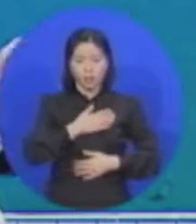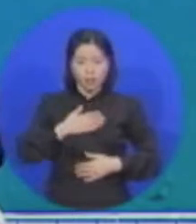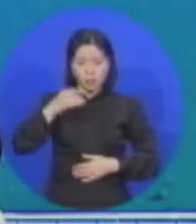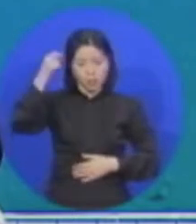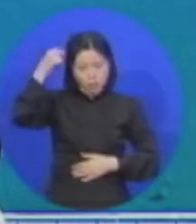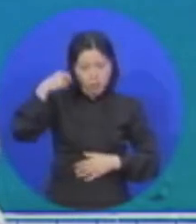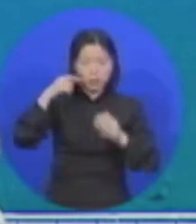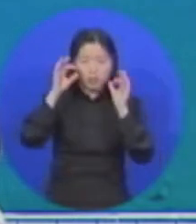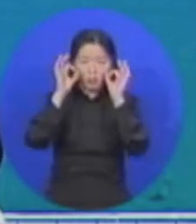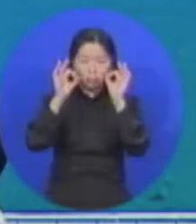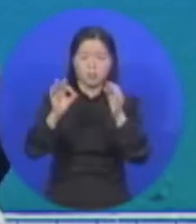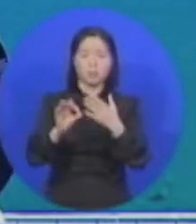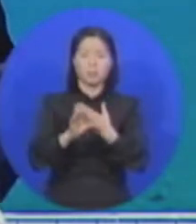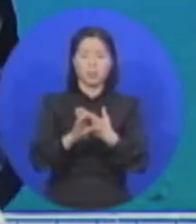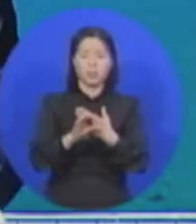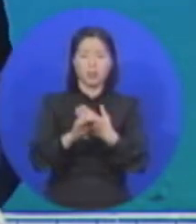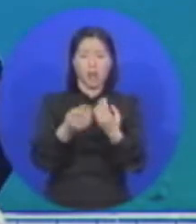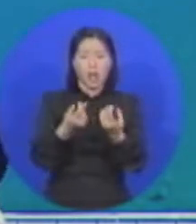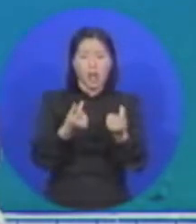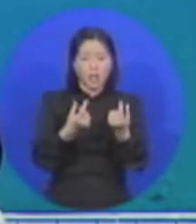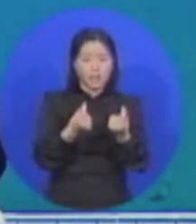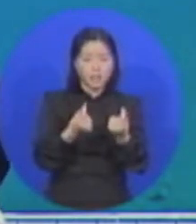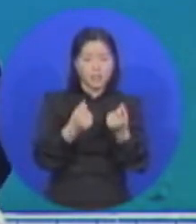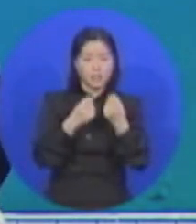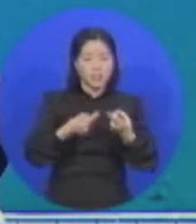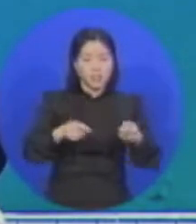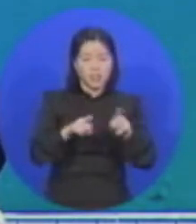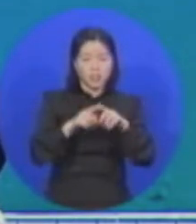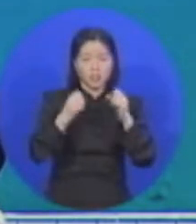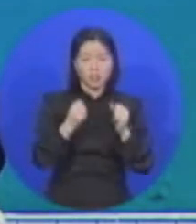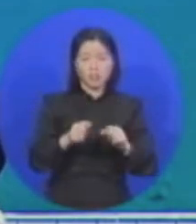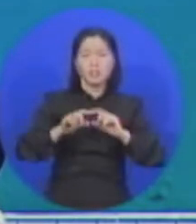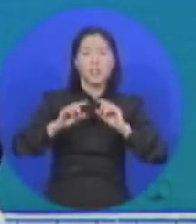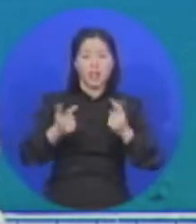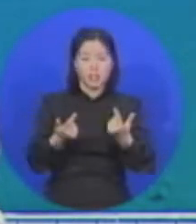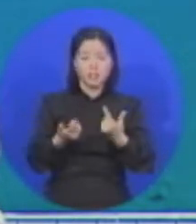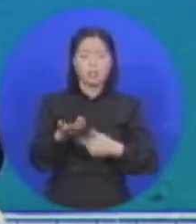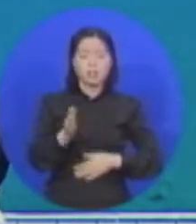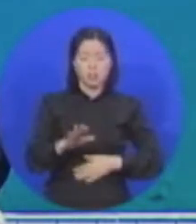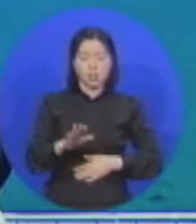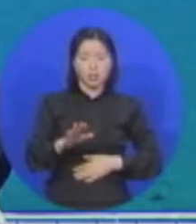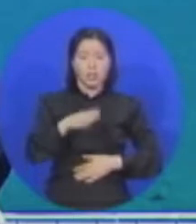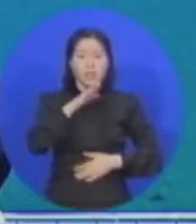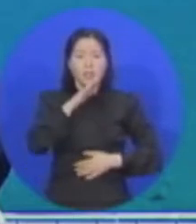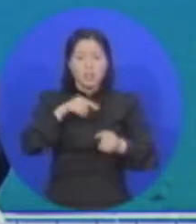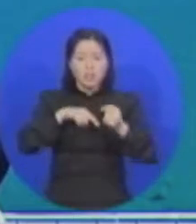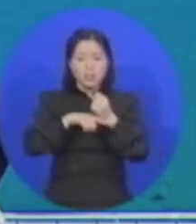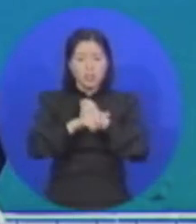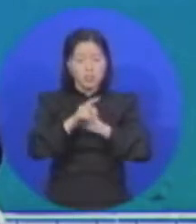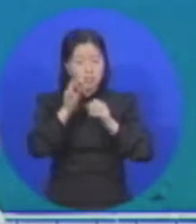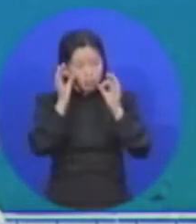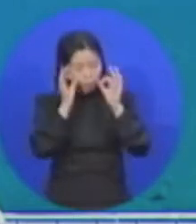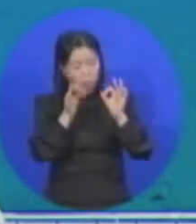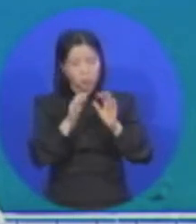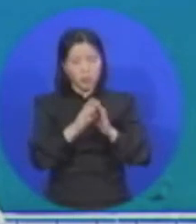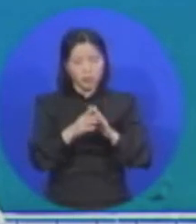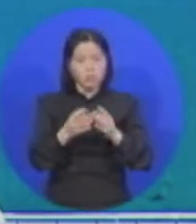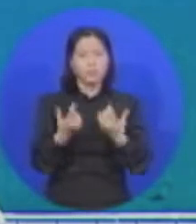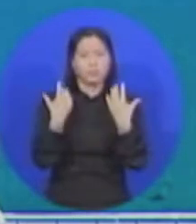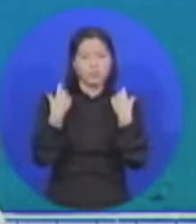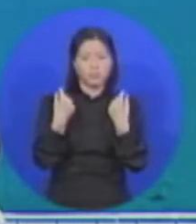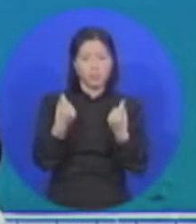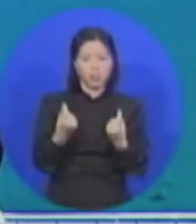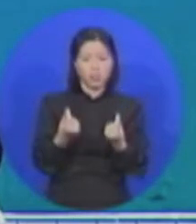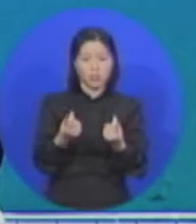갇히지 않은 것 같아도 진리에 비추어 비춰보면 여전히 주님은 나와 같이 계신 거예요 진리의